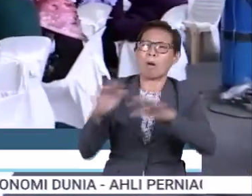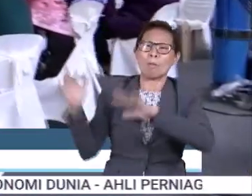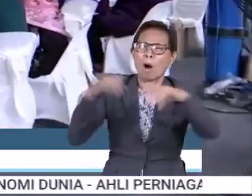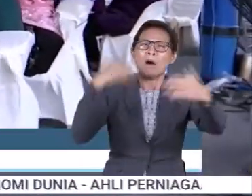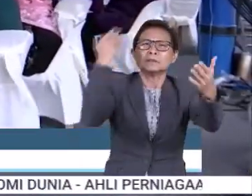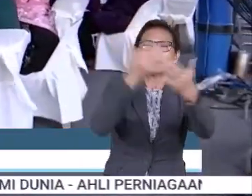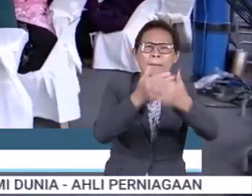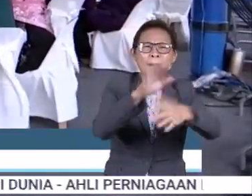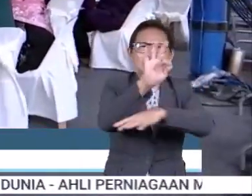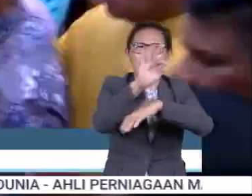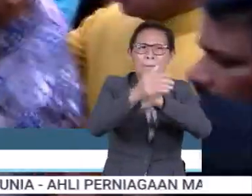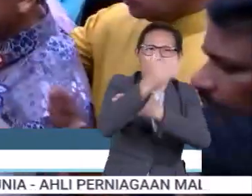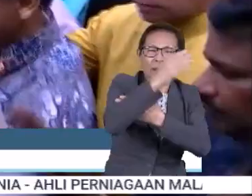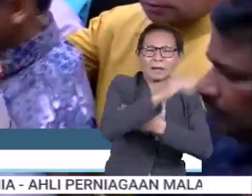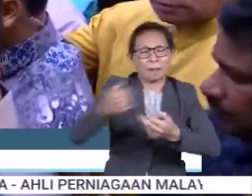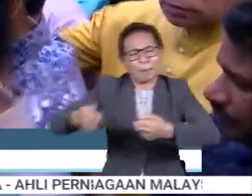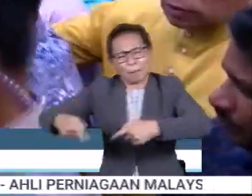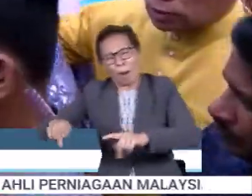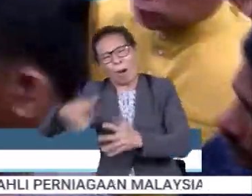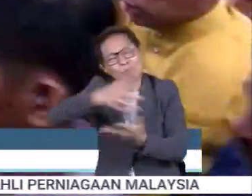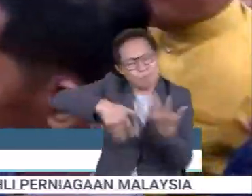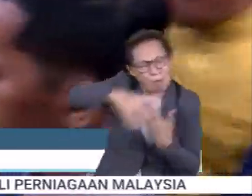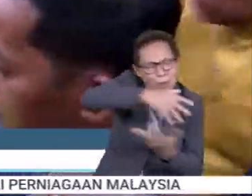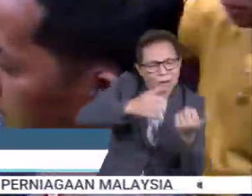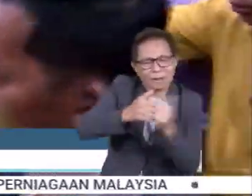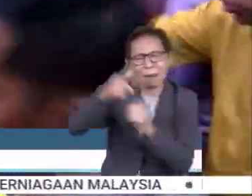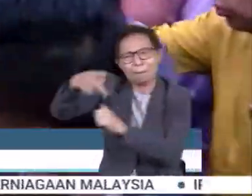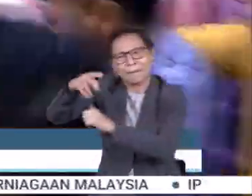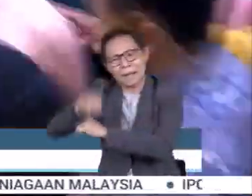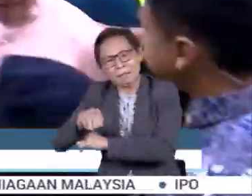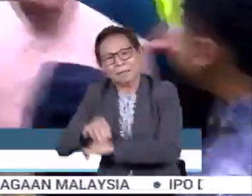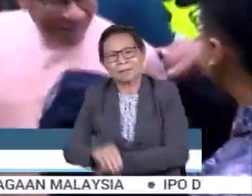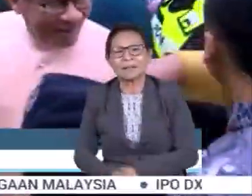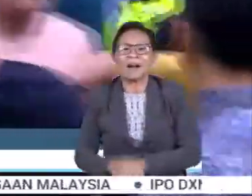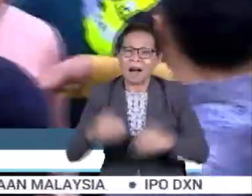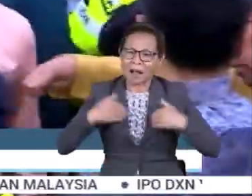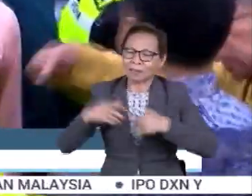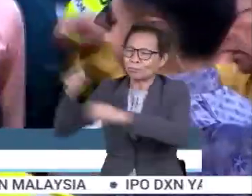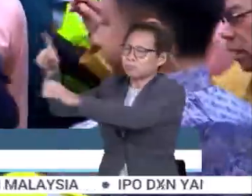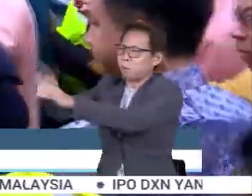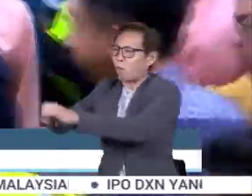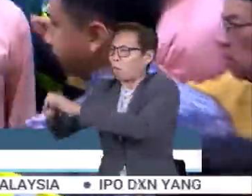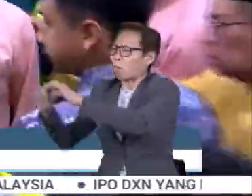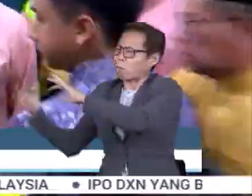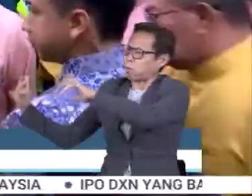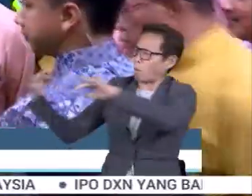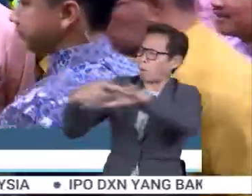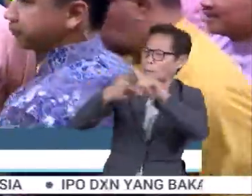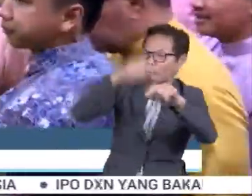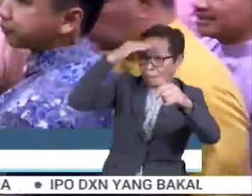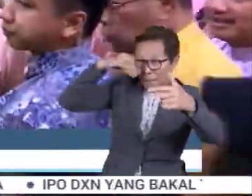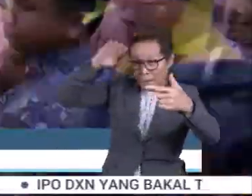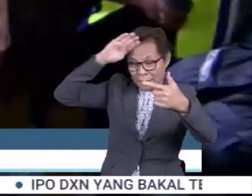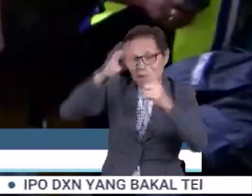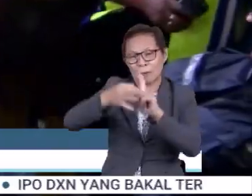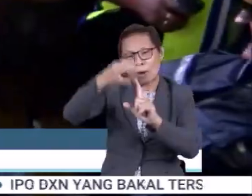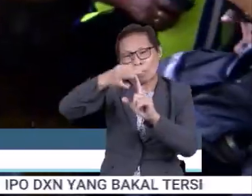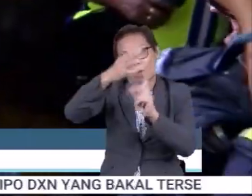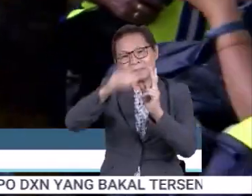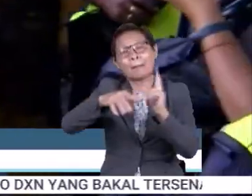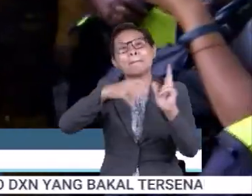seawal 9 pagi dan berpeluang beramah mesra bersama Perdana Menteri. Ia turut menarik kunjungan pengunjung dari Perlis, Pulau Pinang dan